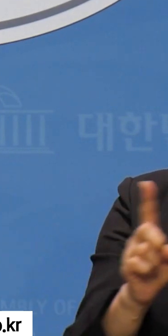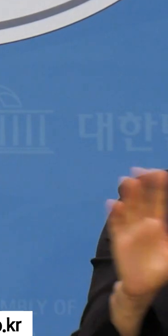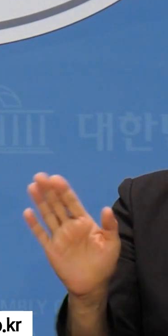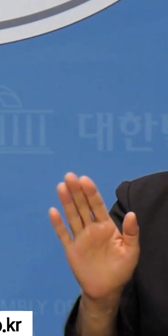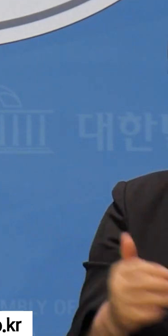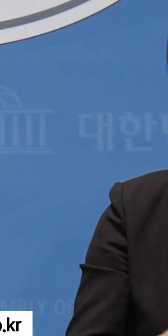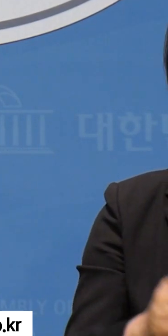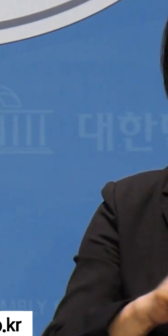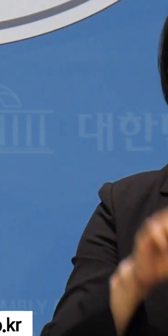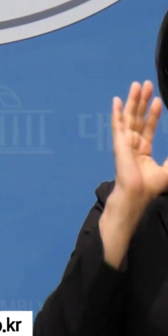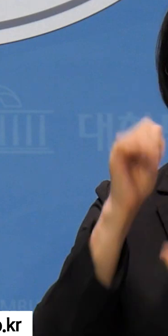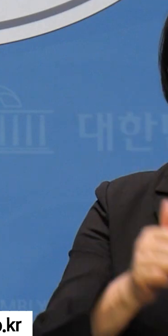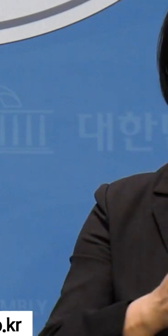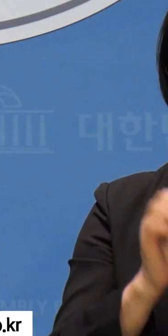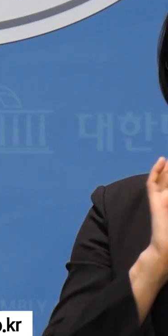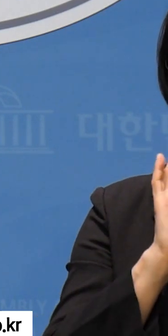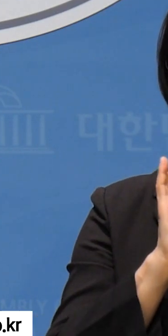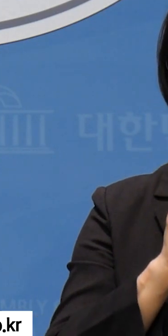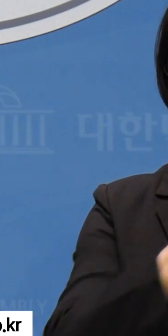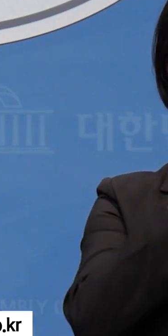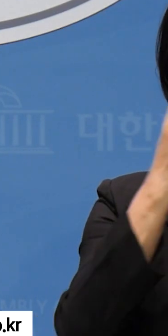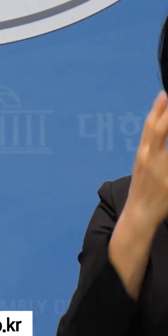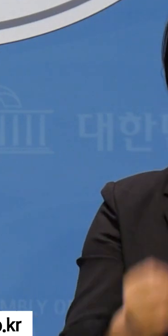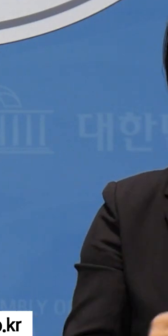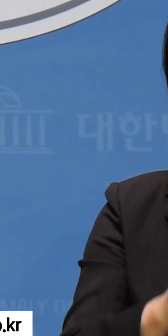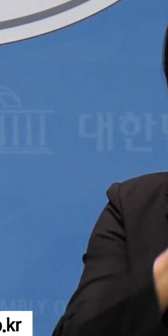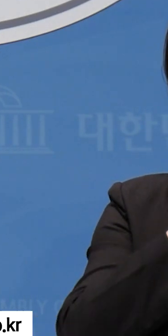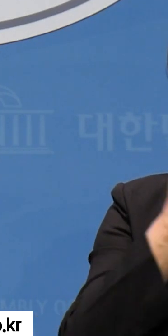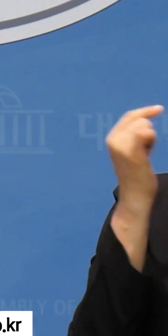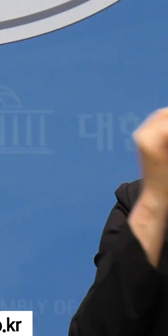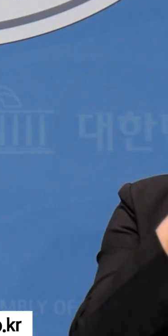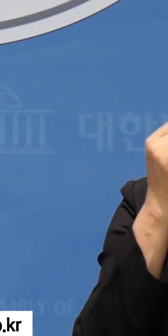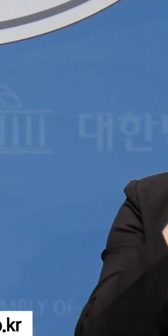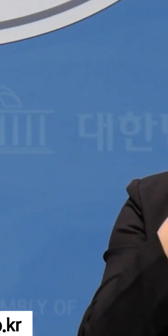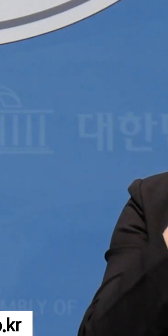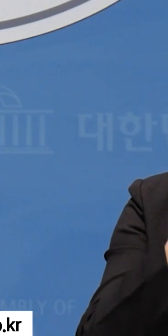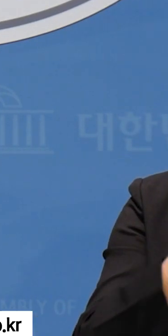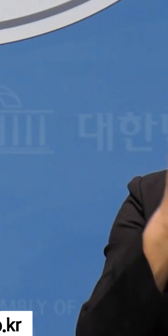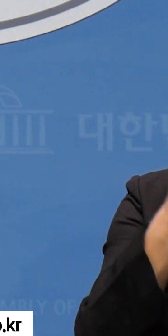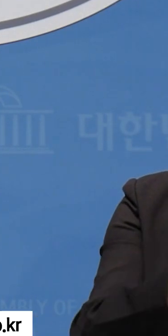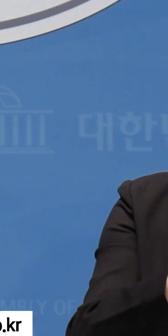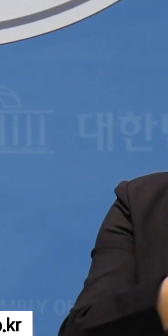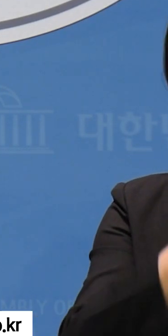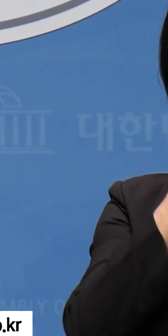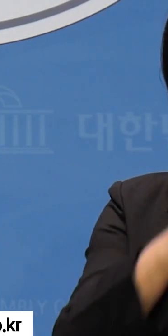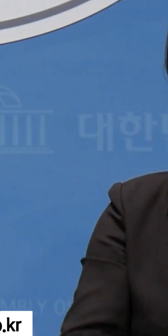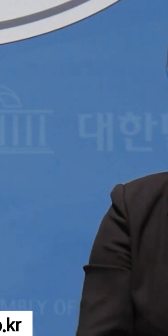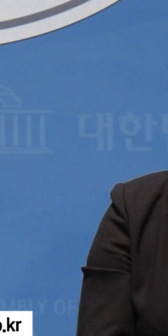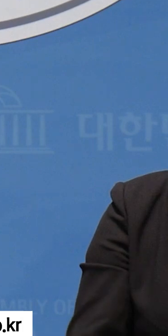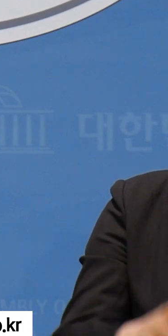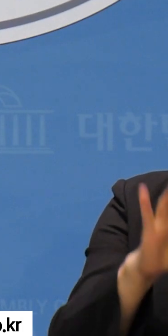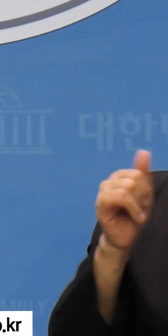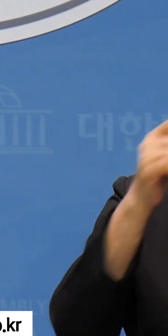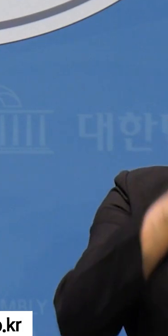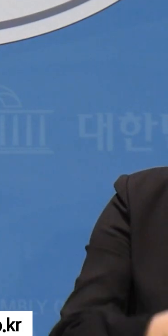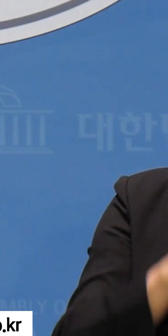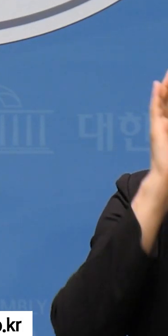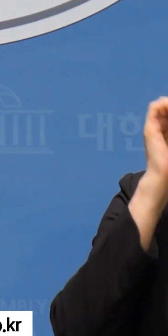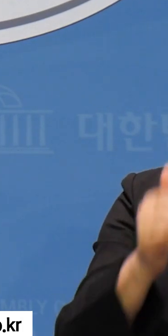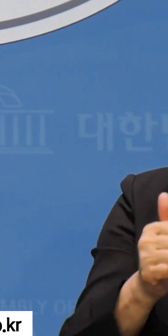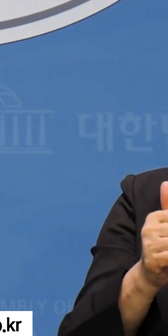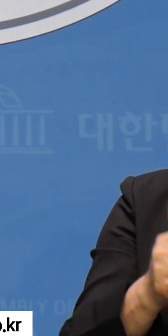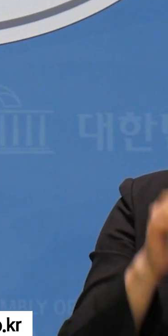아니라 김건희 여사를 둘러싼 의혹에 대한 철저한 규명입니다. 국민은 윤석열